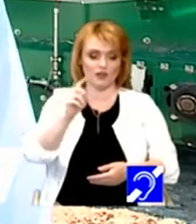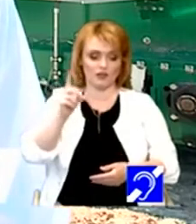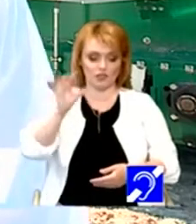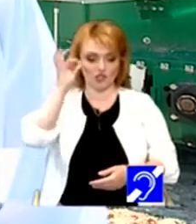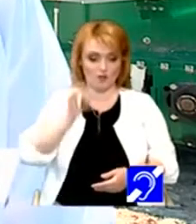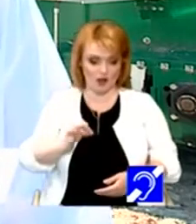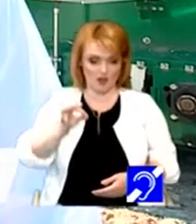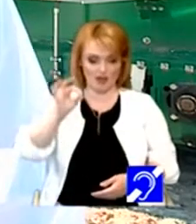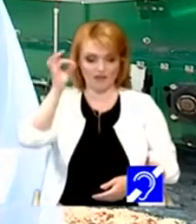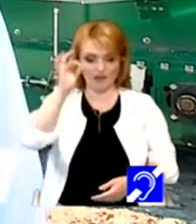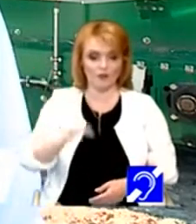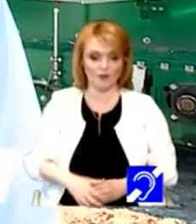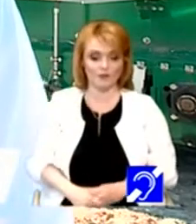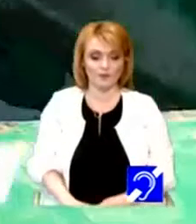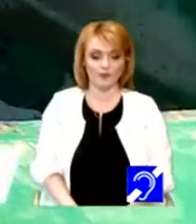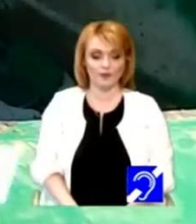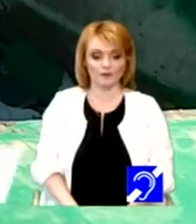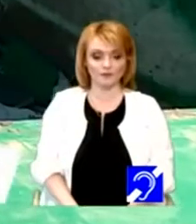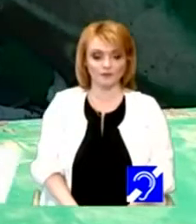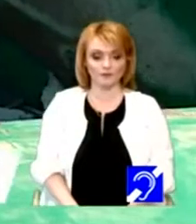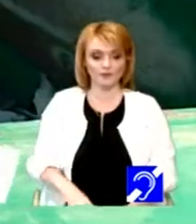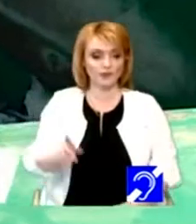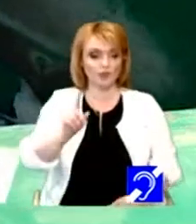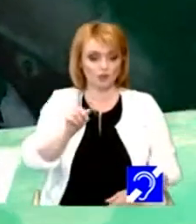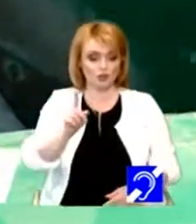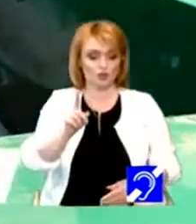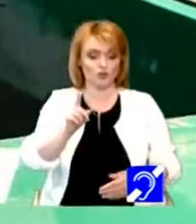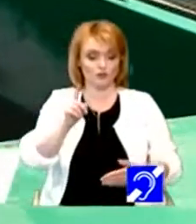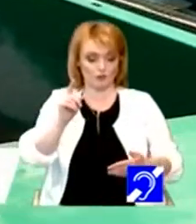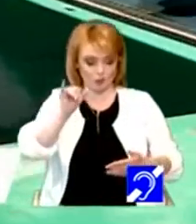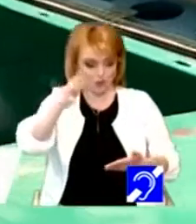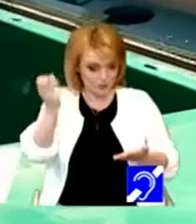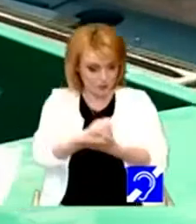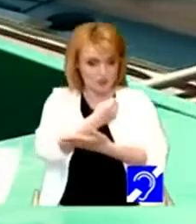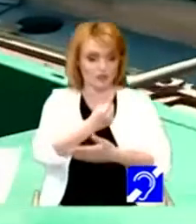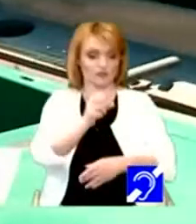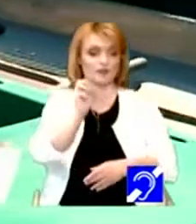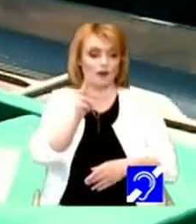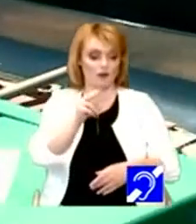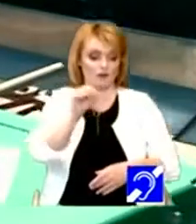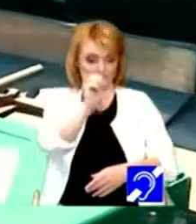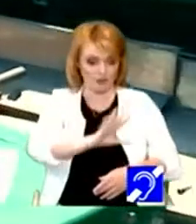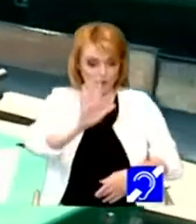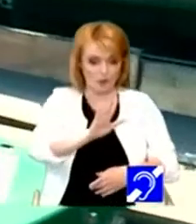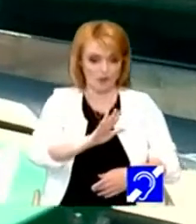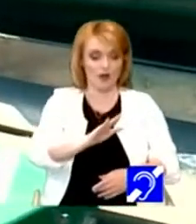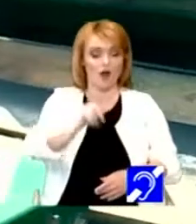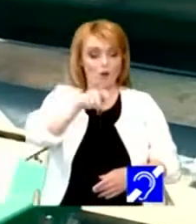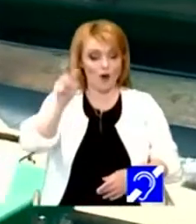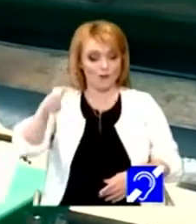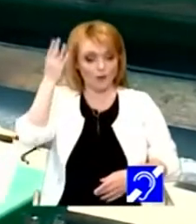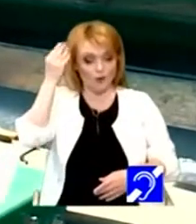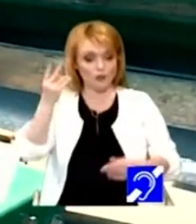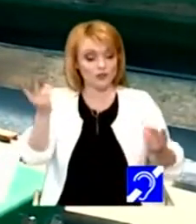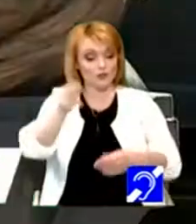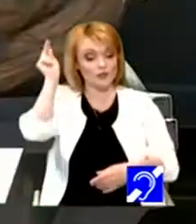niște tarife foarte încărcate pentru locuitori. Pentru a ajunge la standardele Germaniei de gestionare a deșeurilor, cetățenii Republicii Moldova